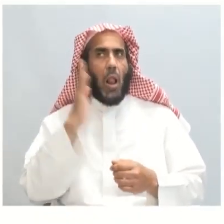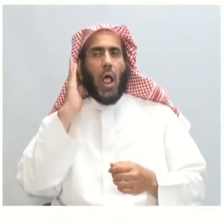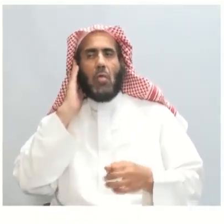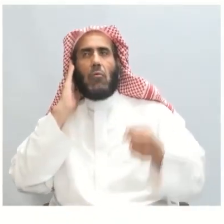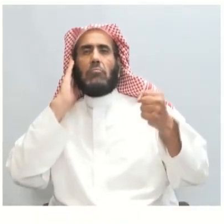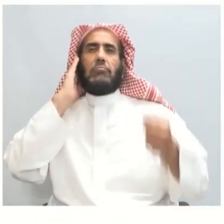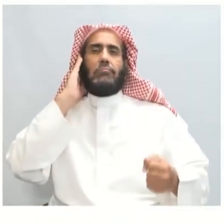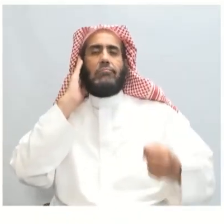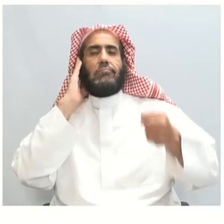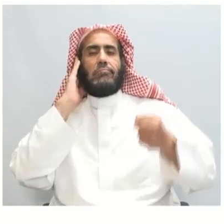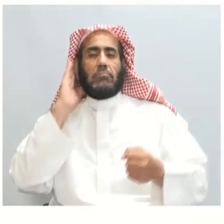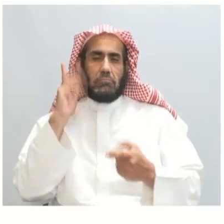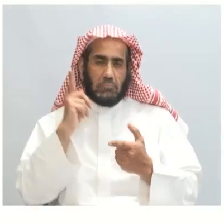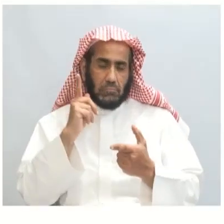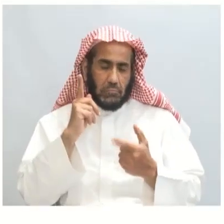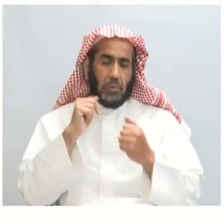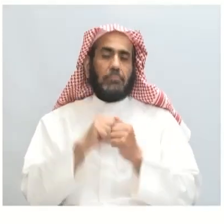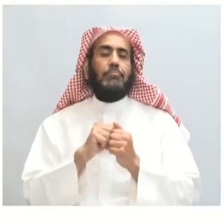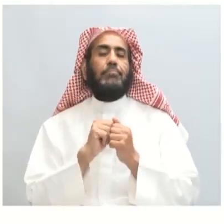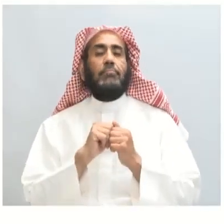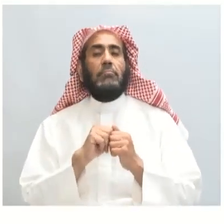اثناء ماذا القياده